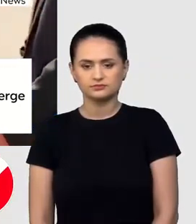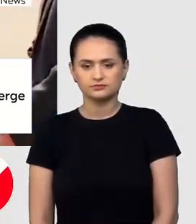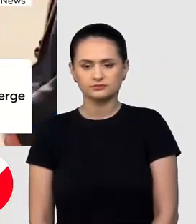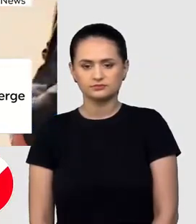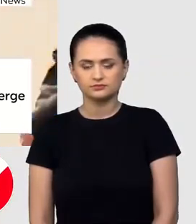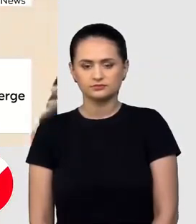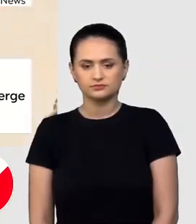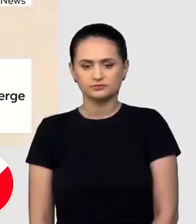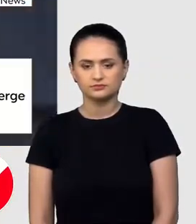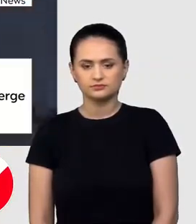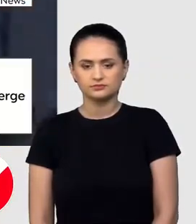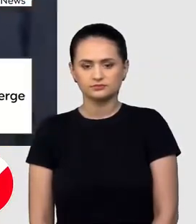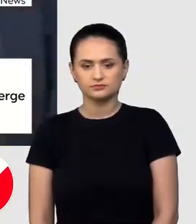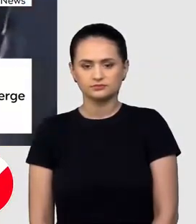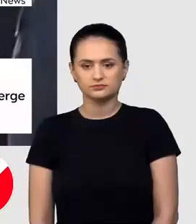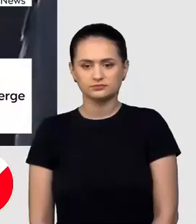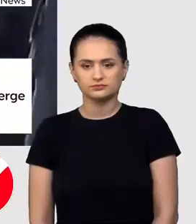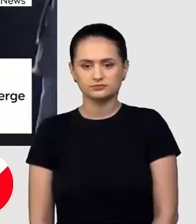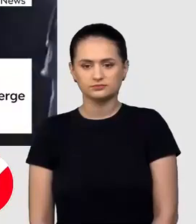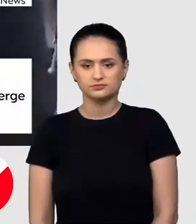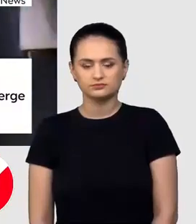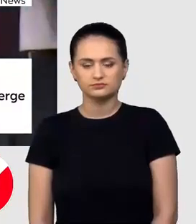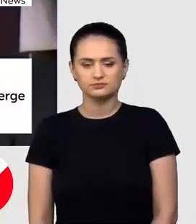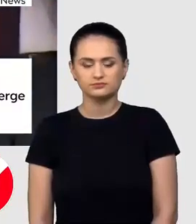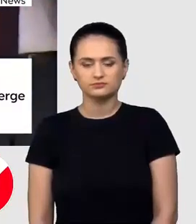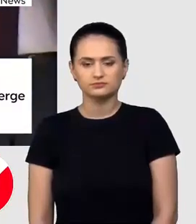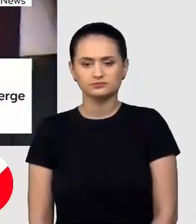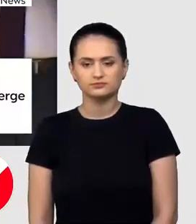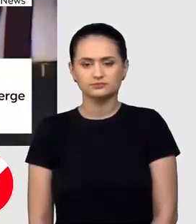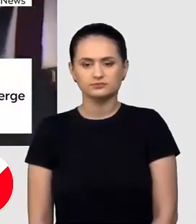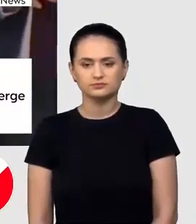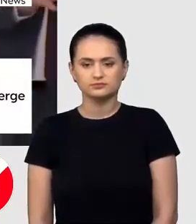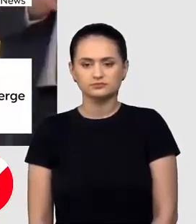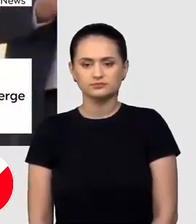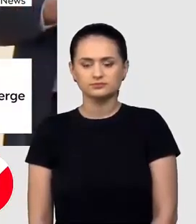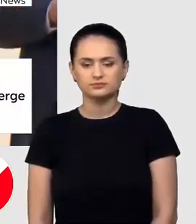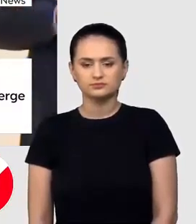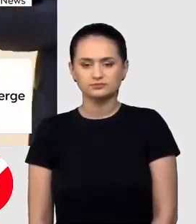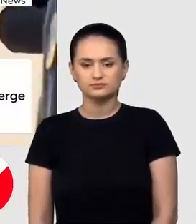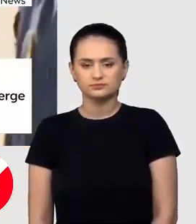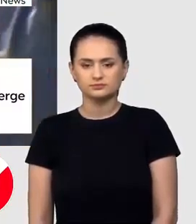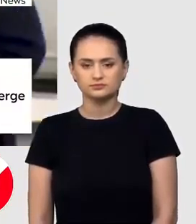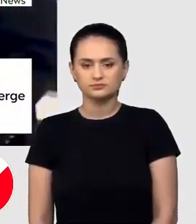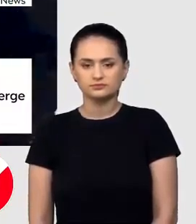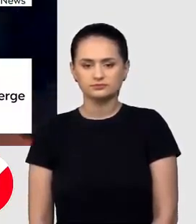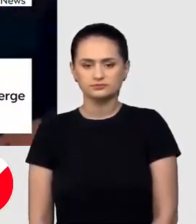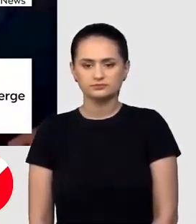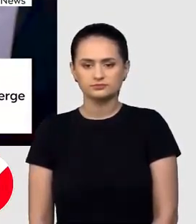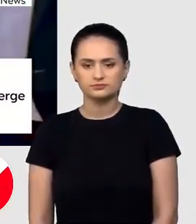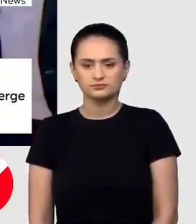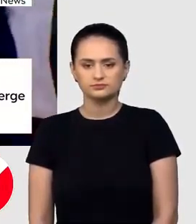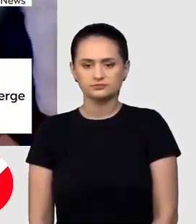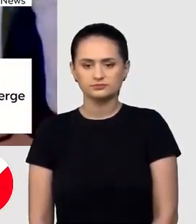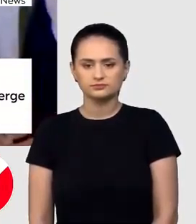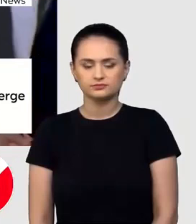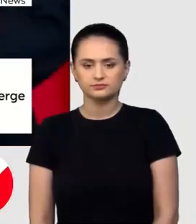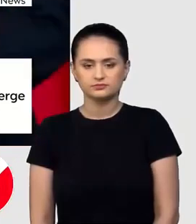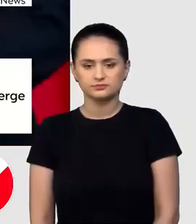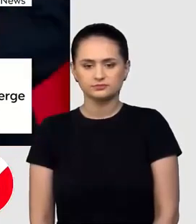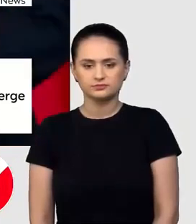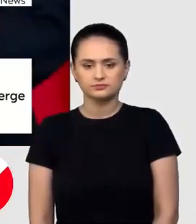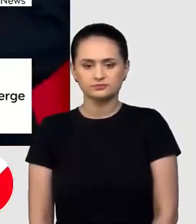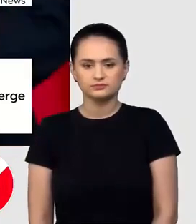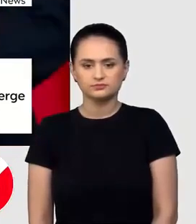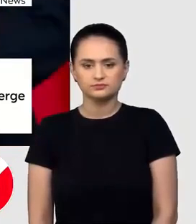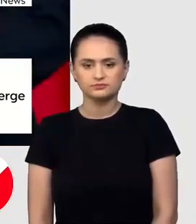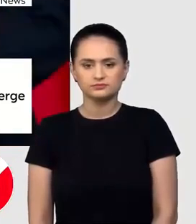constructivă. Neoficial, în spatele ușilor închise, știm că ministrul de externe chinez a mărturisit lui Antony Blinken că relațiile